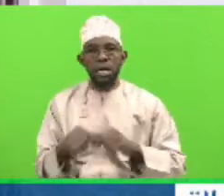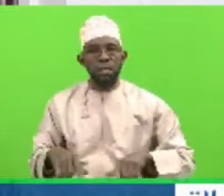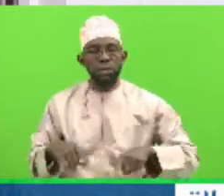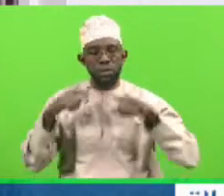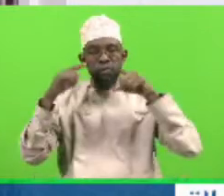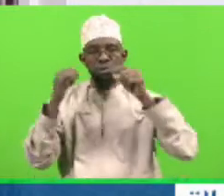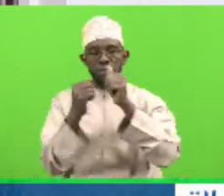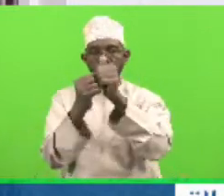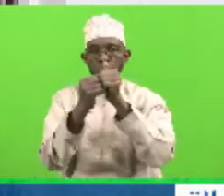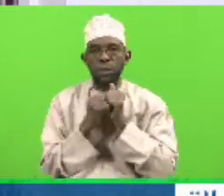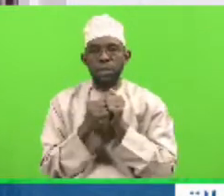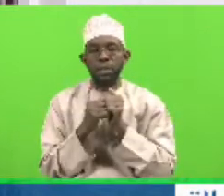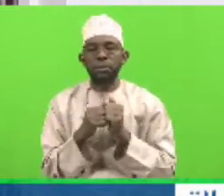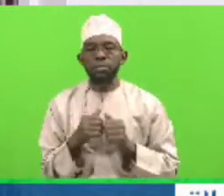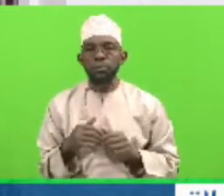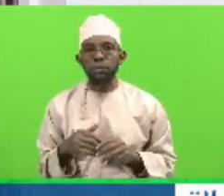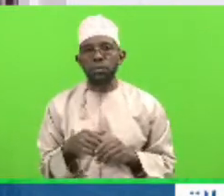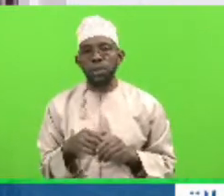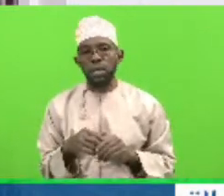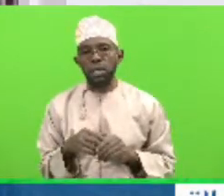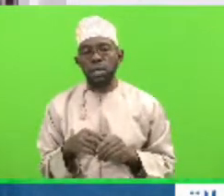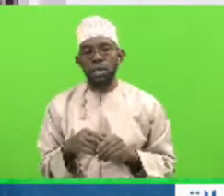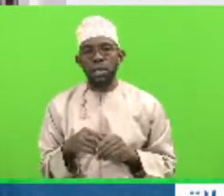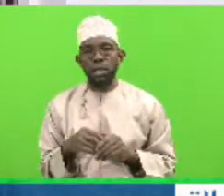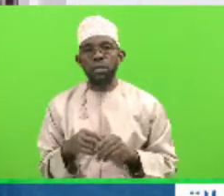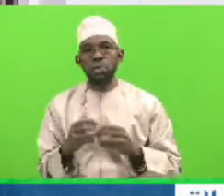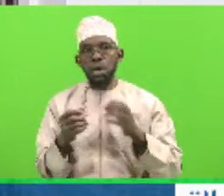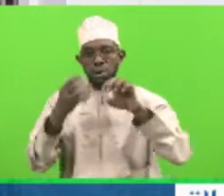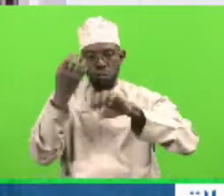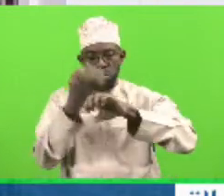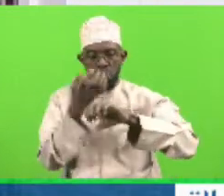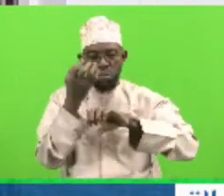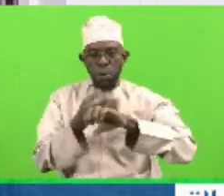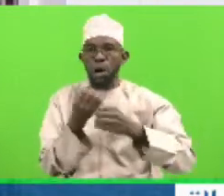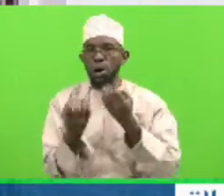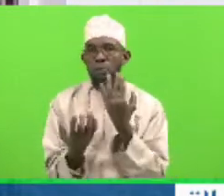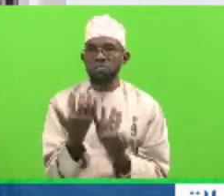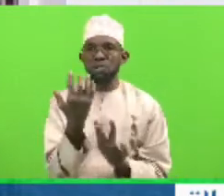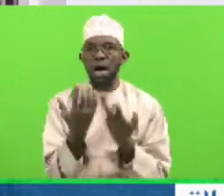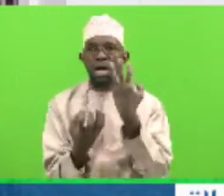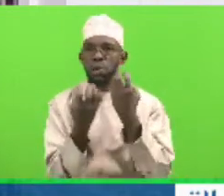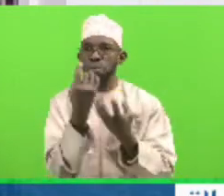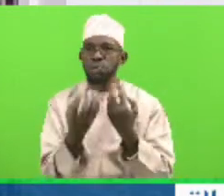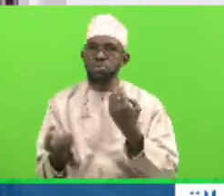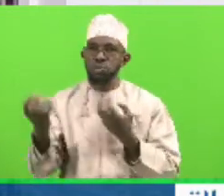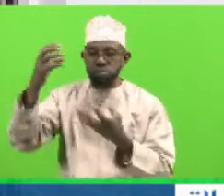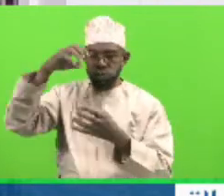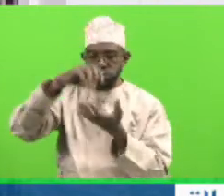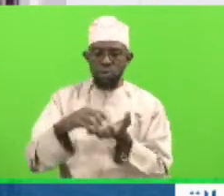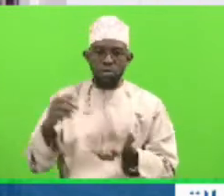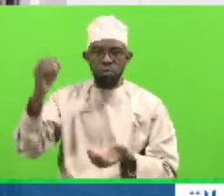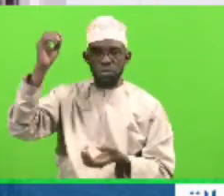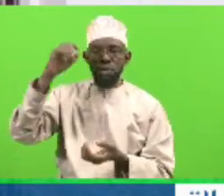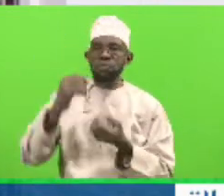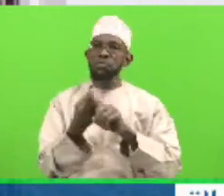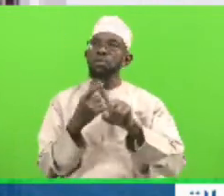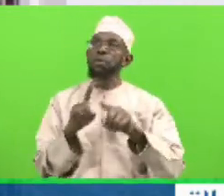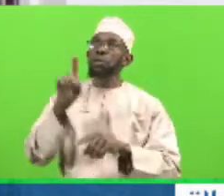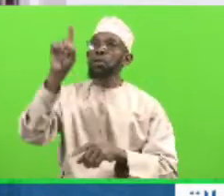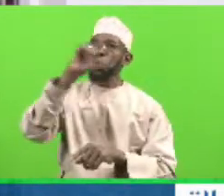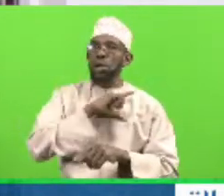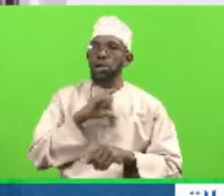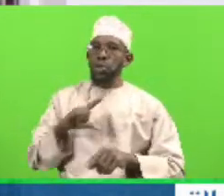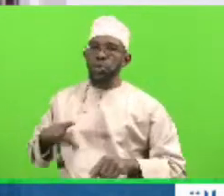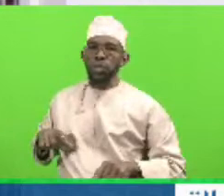سافلها وأمطرنا عليهم حجارة من سجيل ممدود مسومة عند ربك.